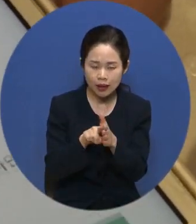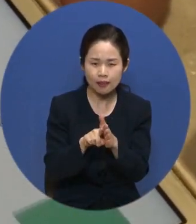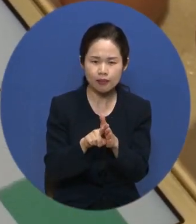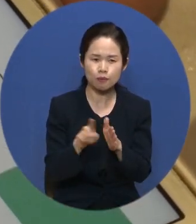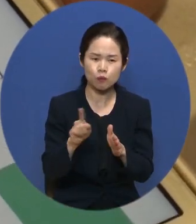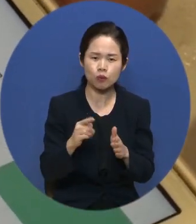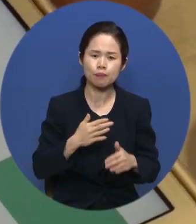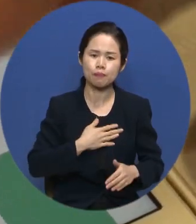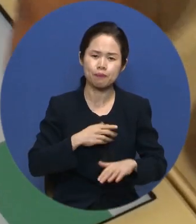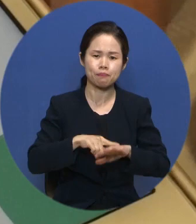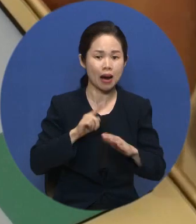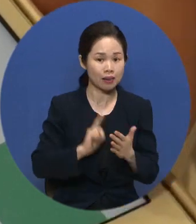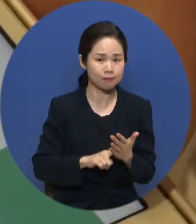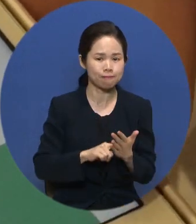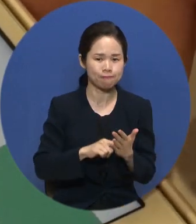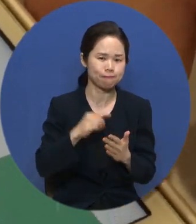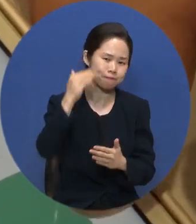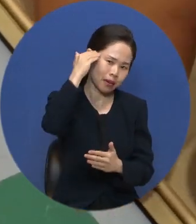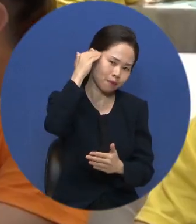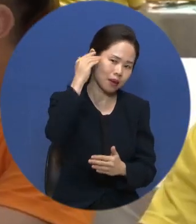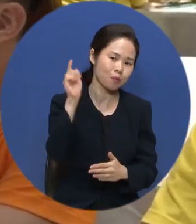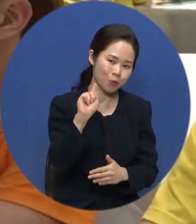나왔는데요.